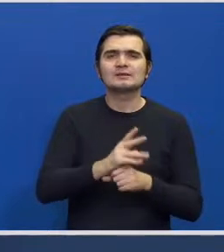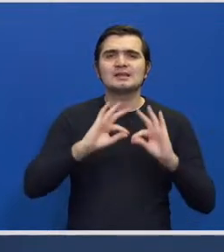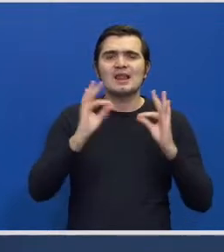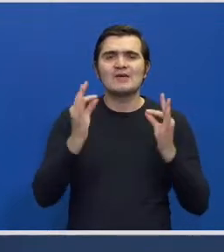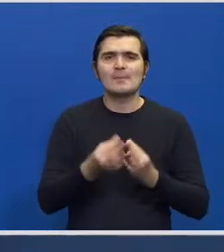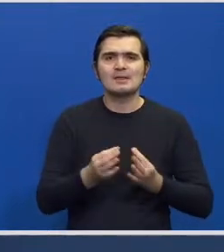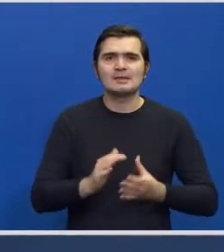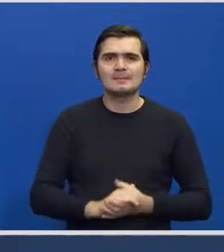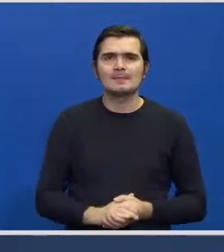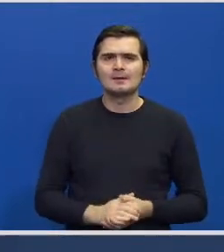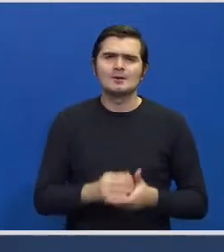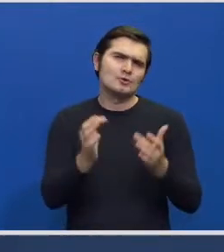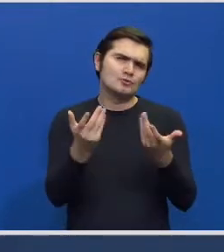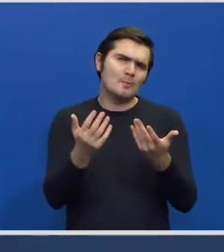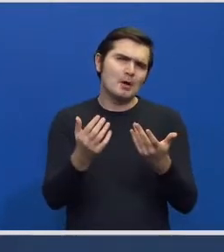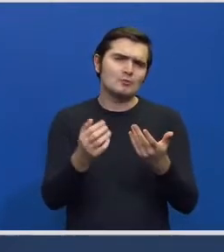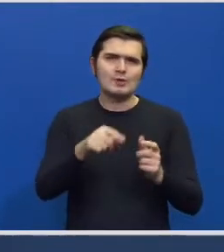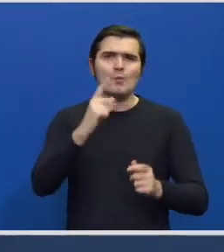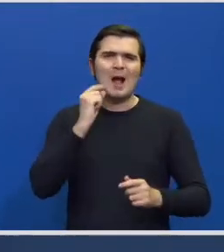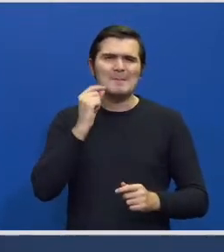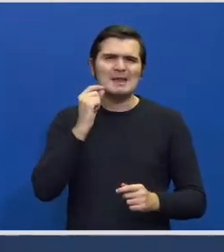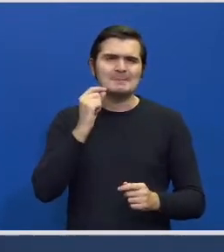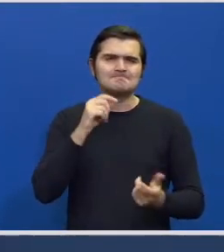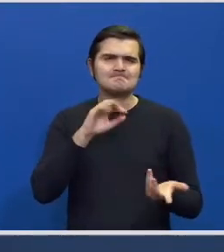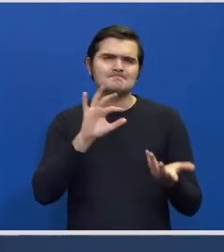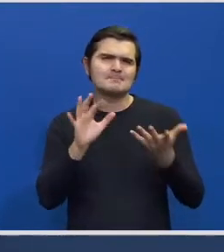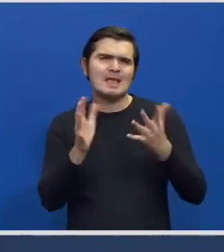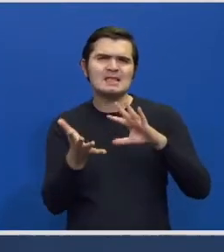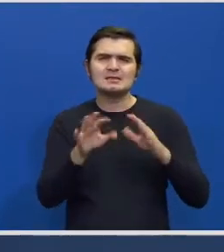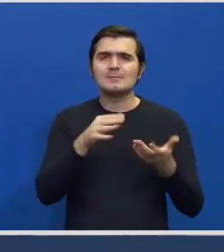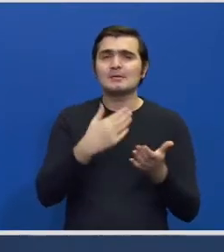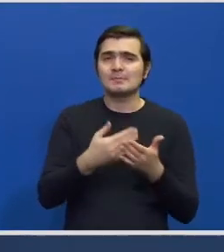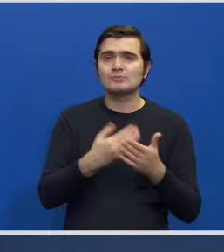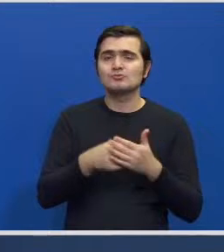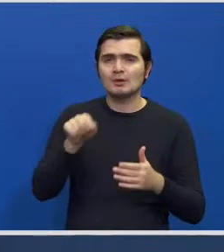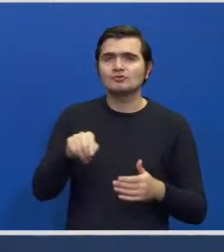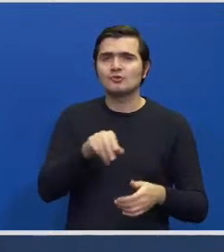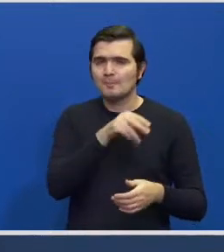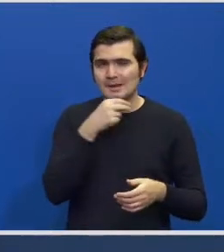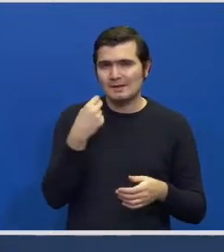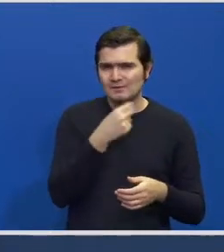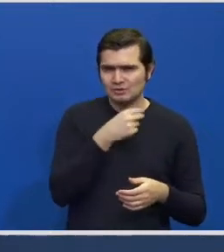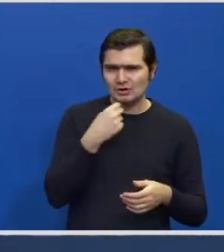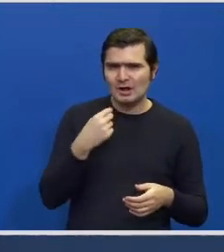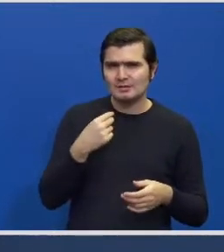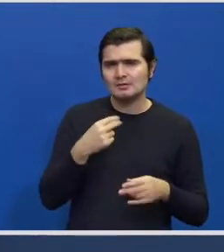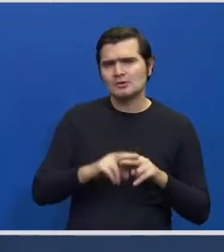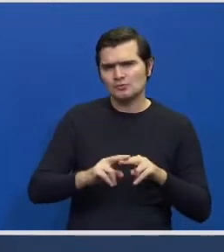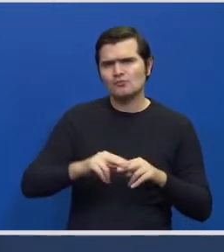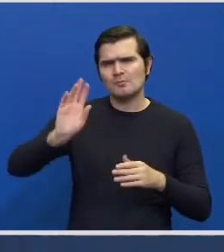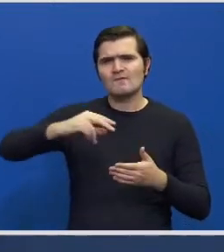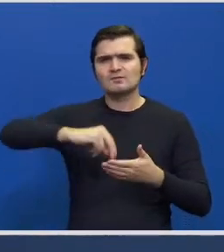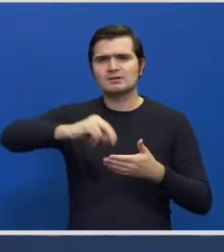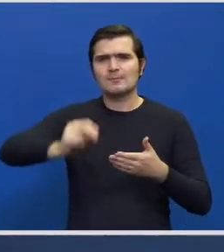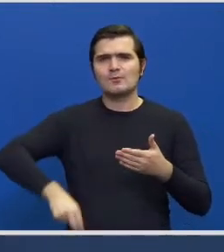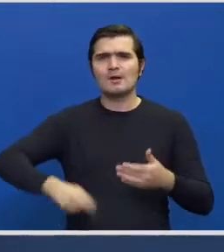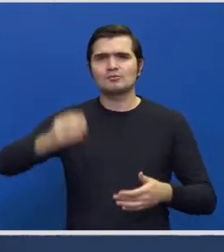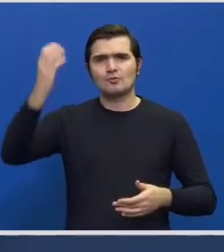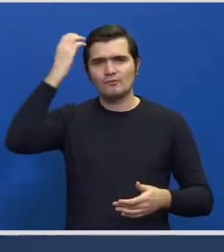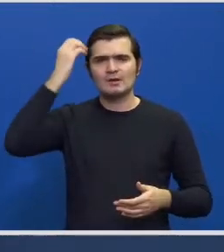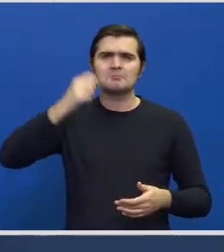pentru întreținerea familiei. Numărul estimat al beneficiarilor, așa cum a